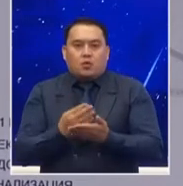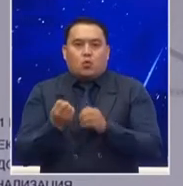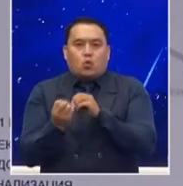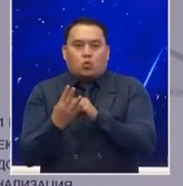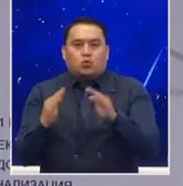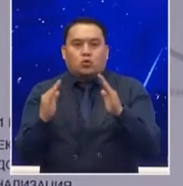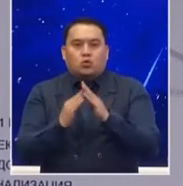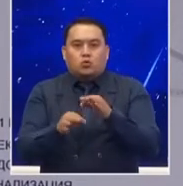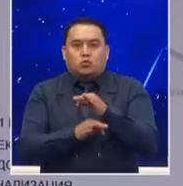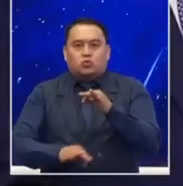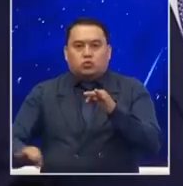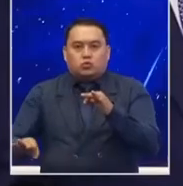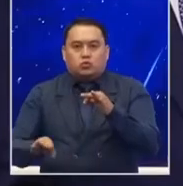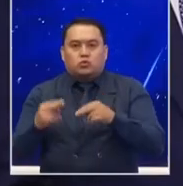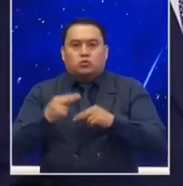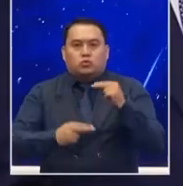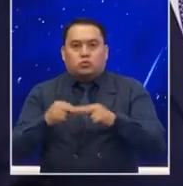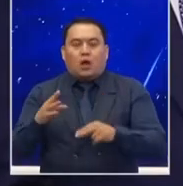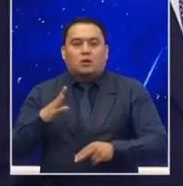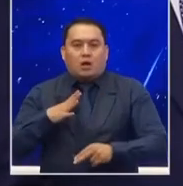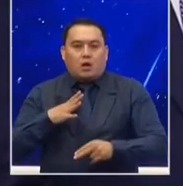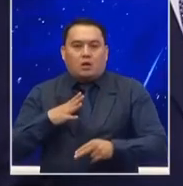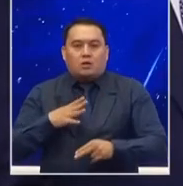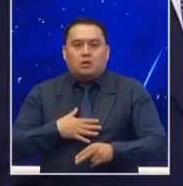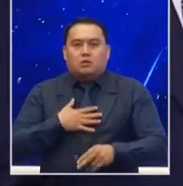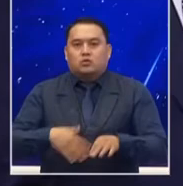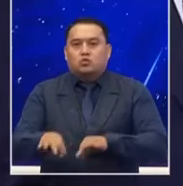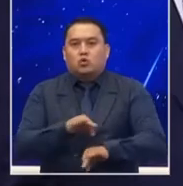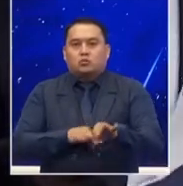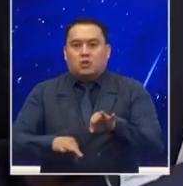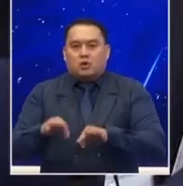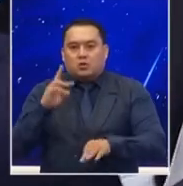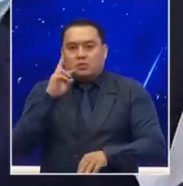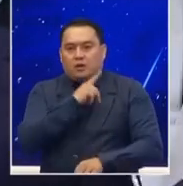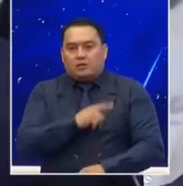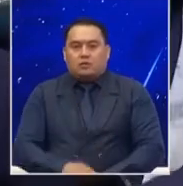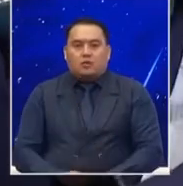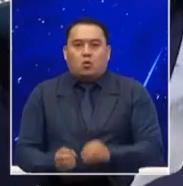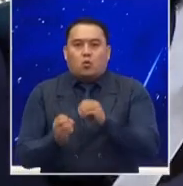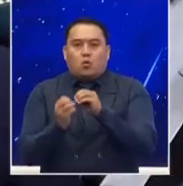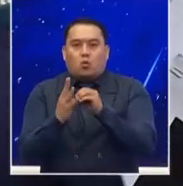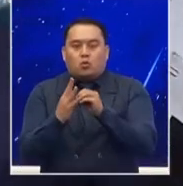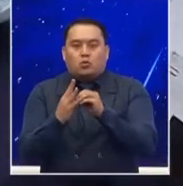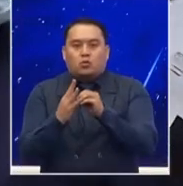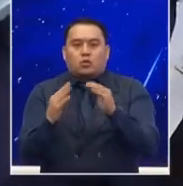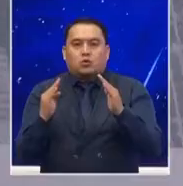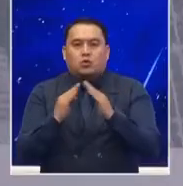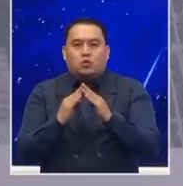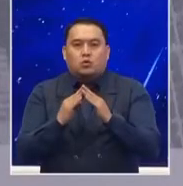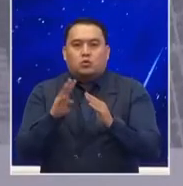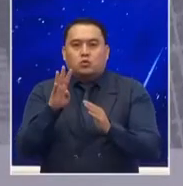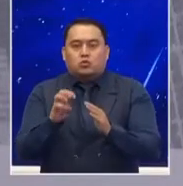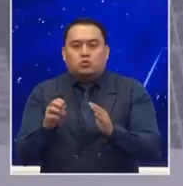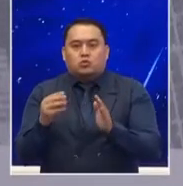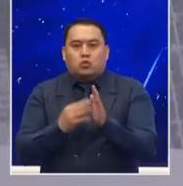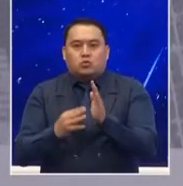үй су жүйесі үстінен салынып кетіпті. Сауатсыз жоспарлаудың кесірі. 14 үйді изъятиеге 490 миллион сарып отырмыз